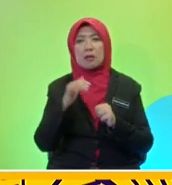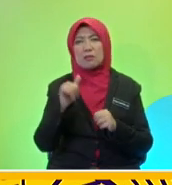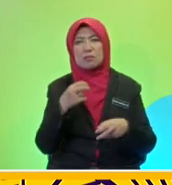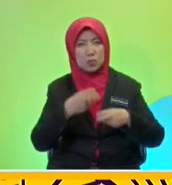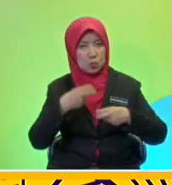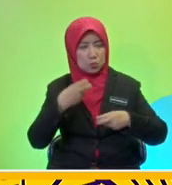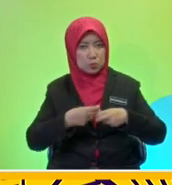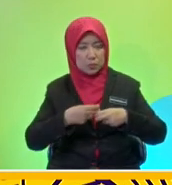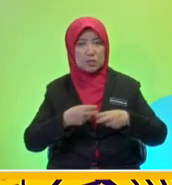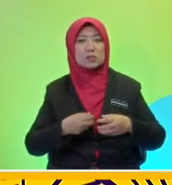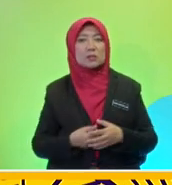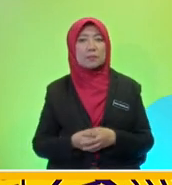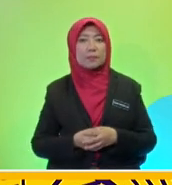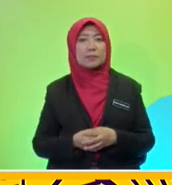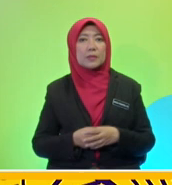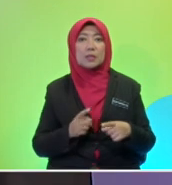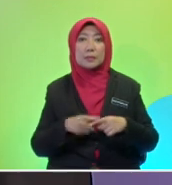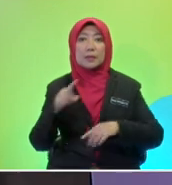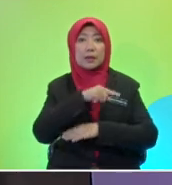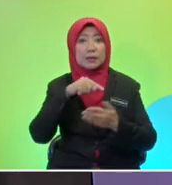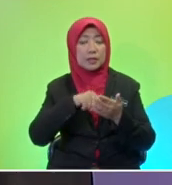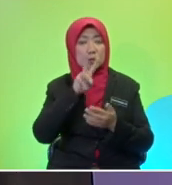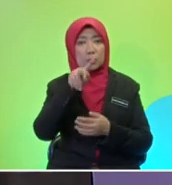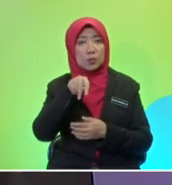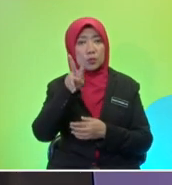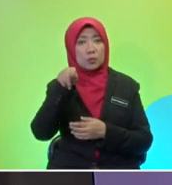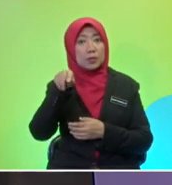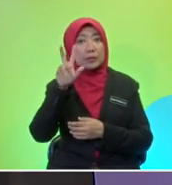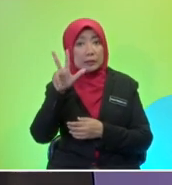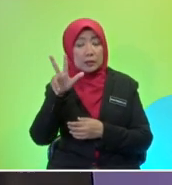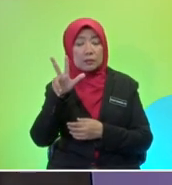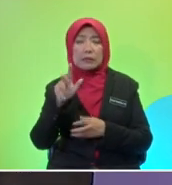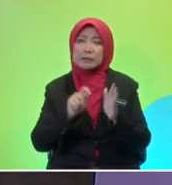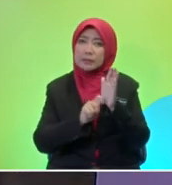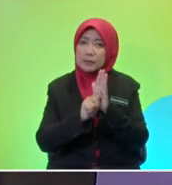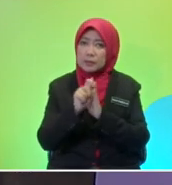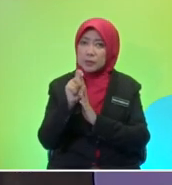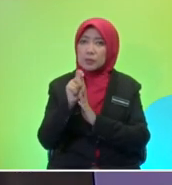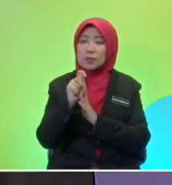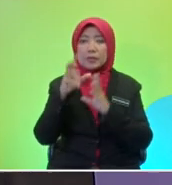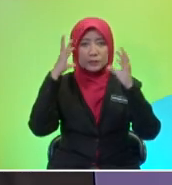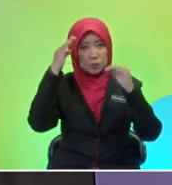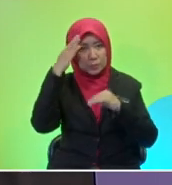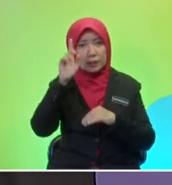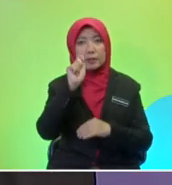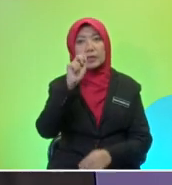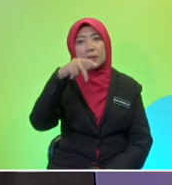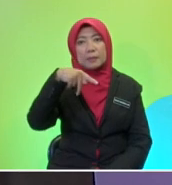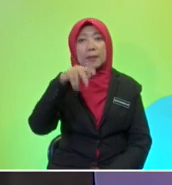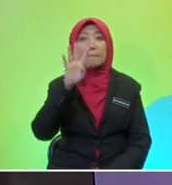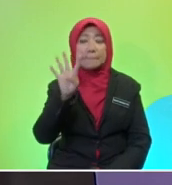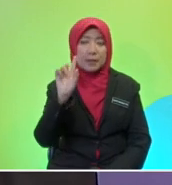tapi untuk hari ini untuk penyakitnya dua poin 2 poin tiga ini paling tinggi TV yang dibeli oleh seorang guru adalah TV 4 saja